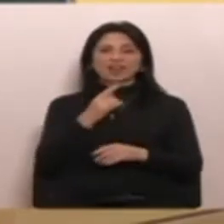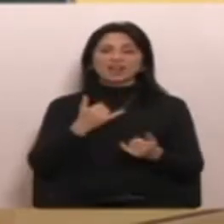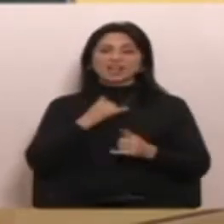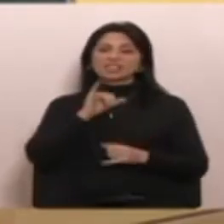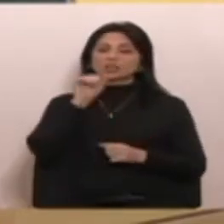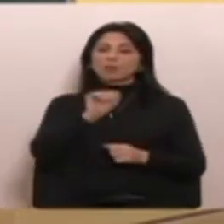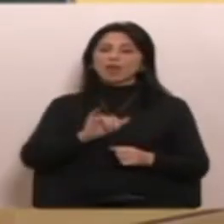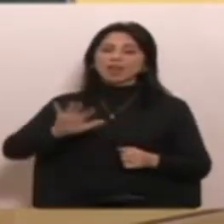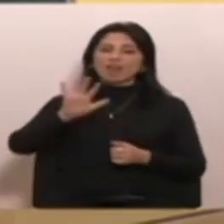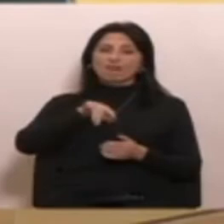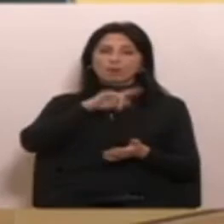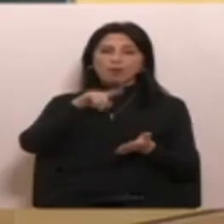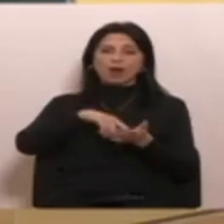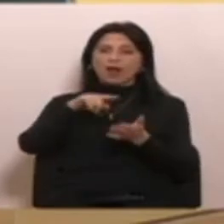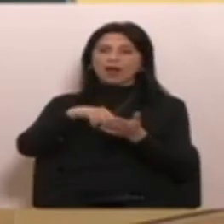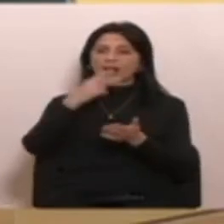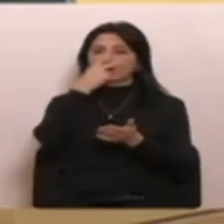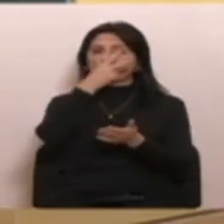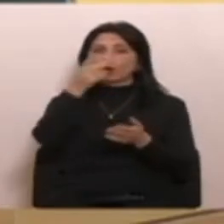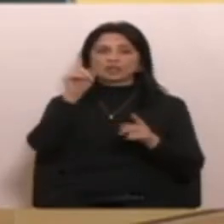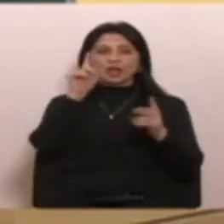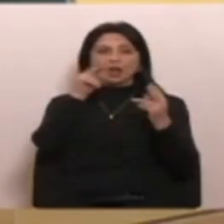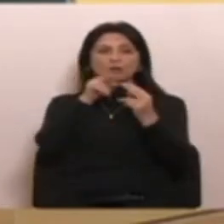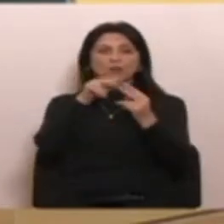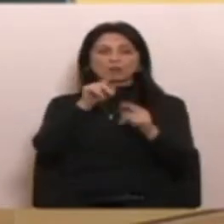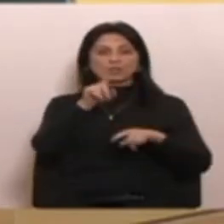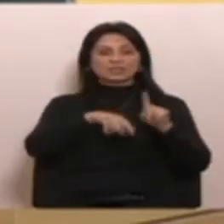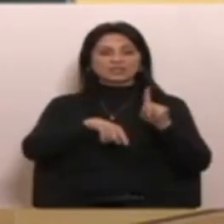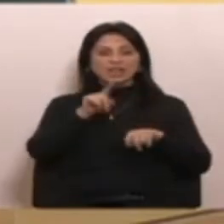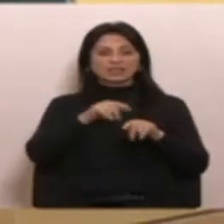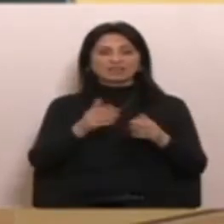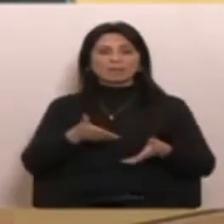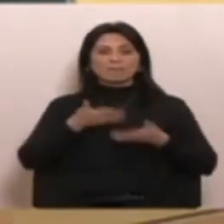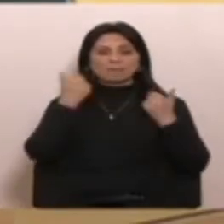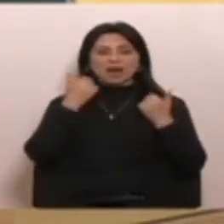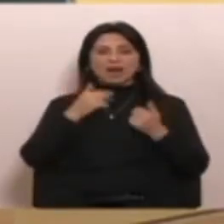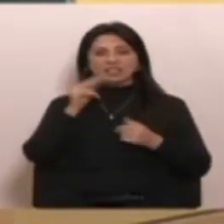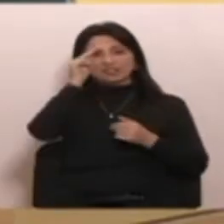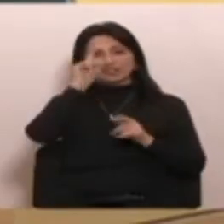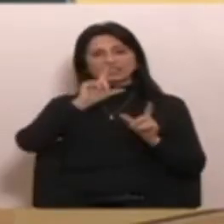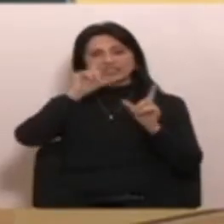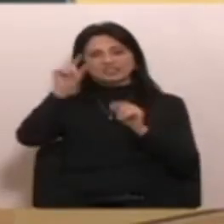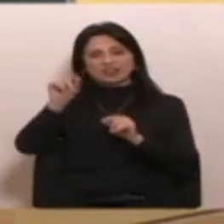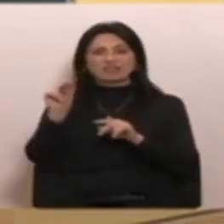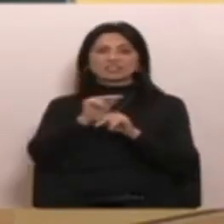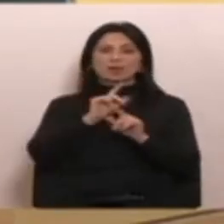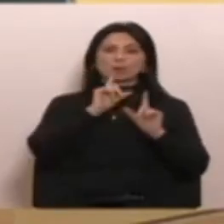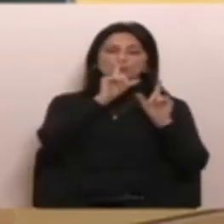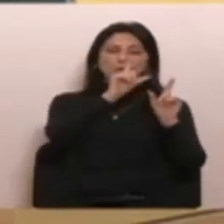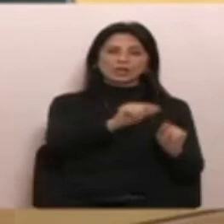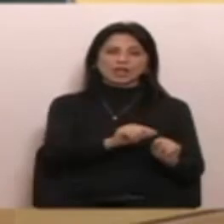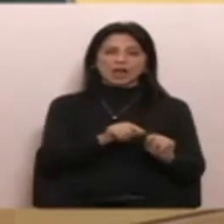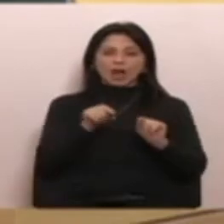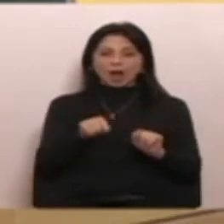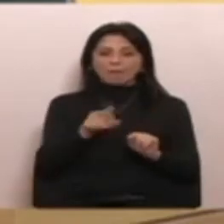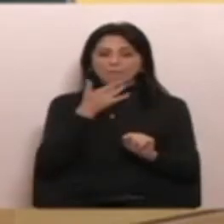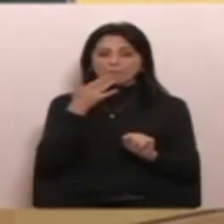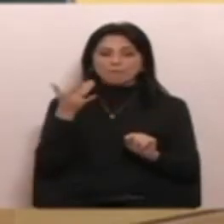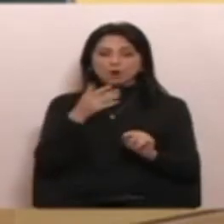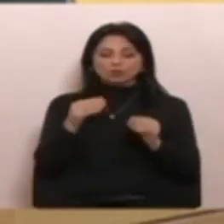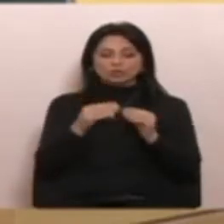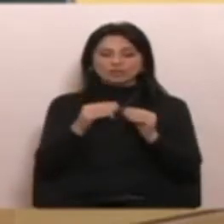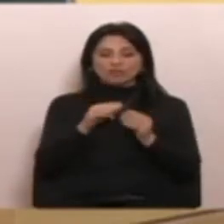ევროპულ ქალაქებს, მოინახულოს ნათესავები, მარტივად გაემგზავროს სასწავლებლად ან სამკურნალოდ. ამ პოლიტიკას ჩვენ